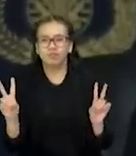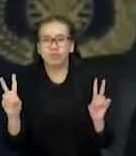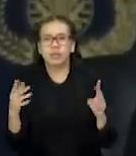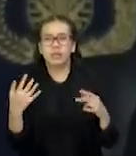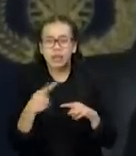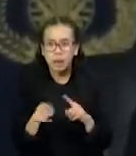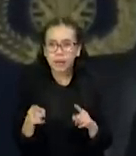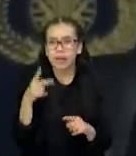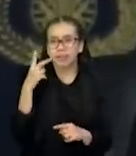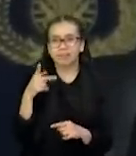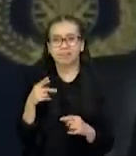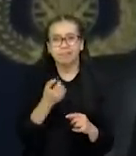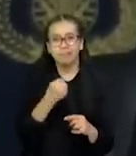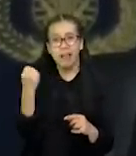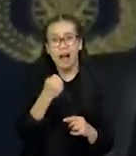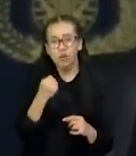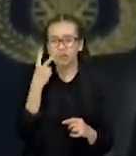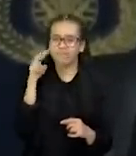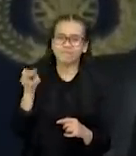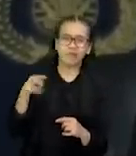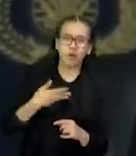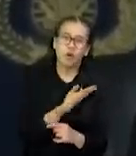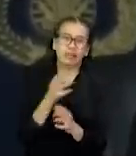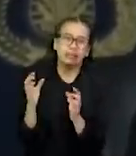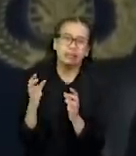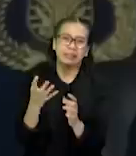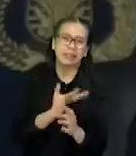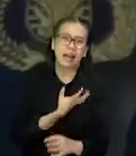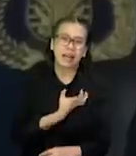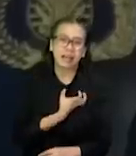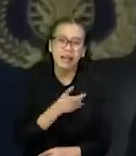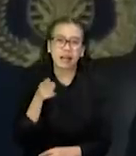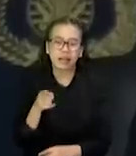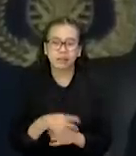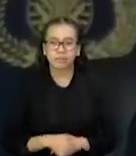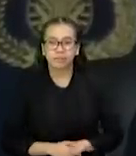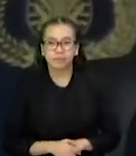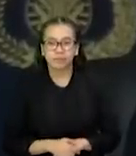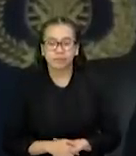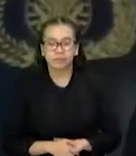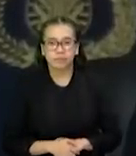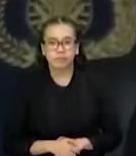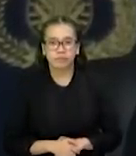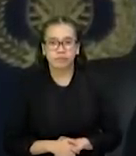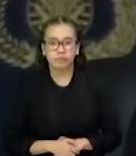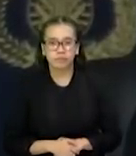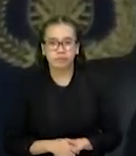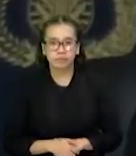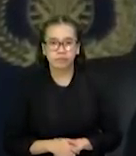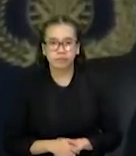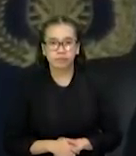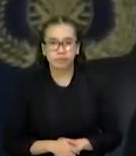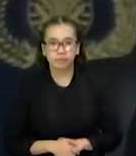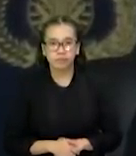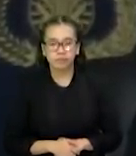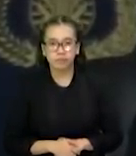oleh korban itu di ruko di Fatmawati itu habis ketemu pacarnya, gitu ya. Kemudian